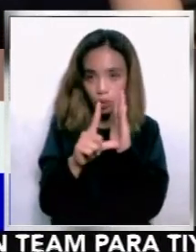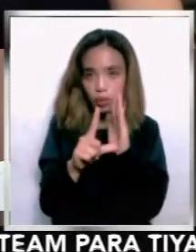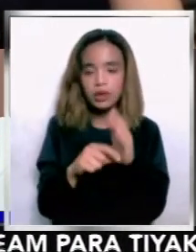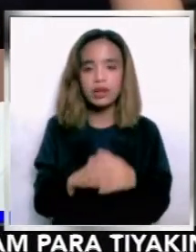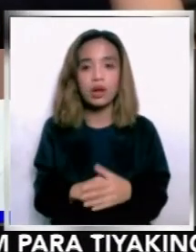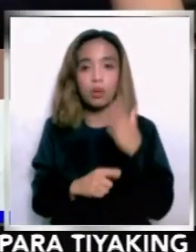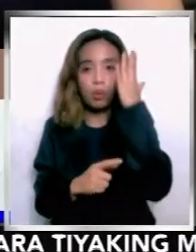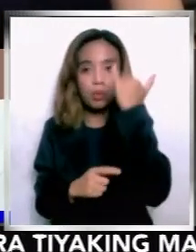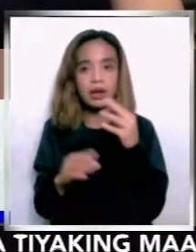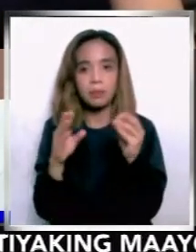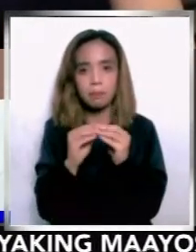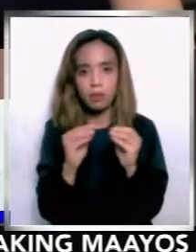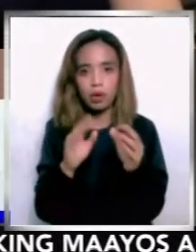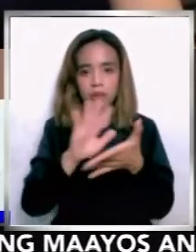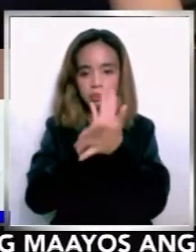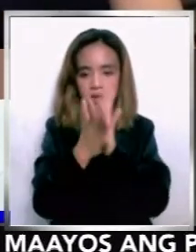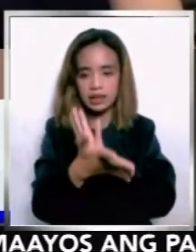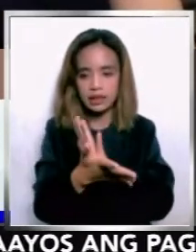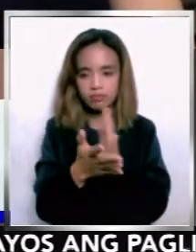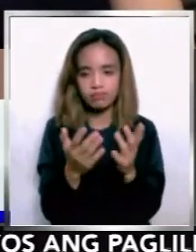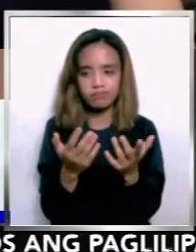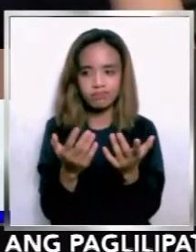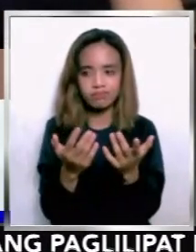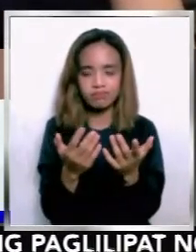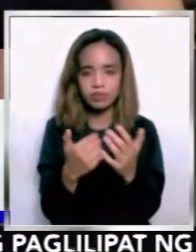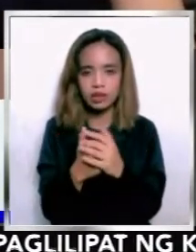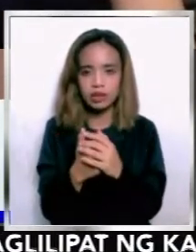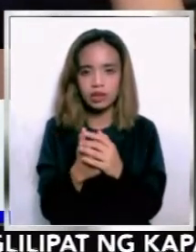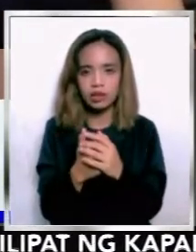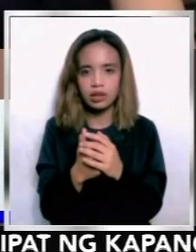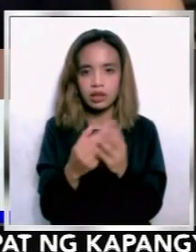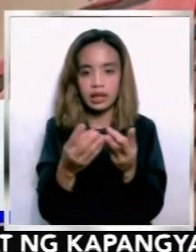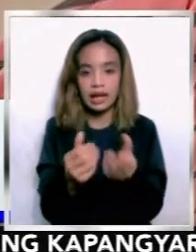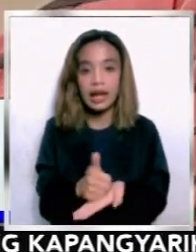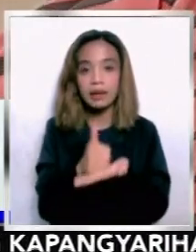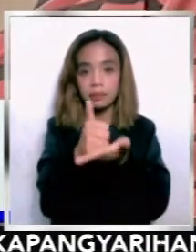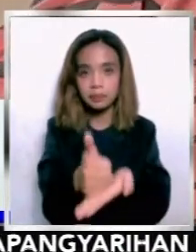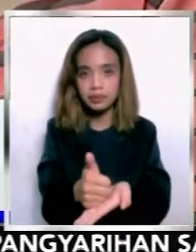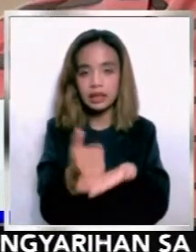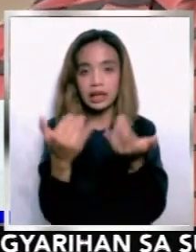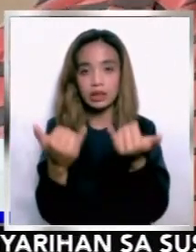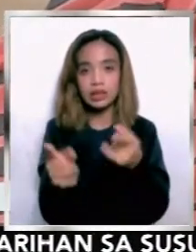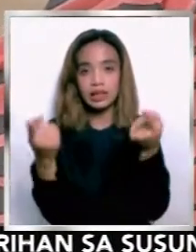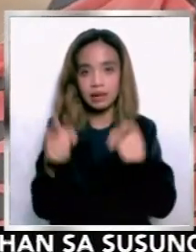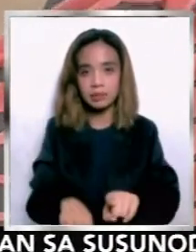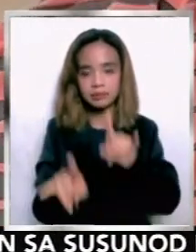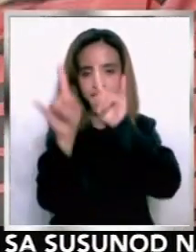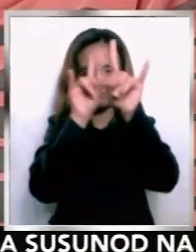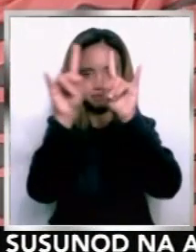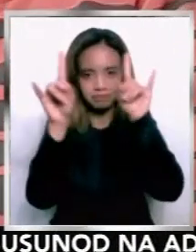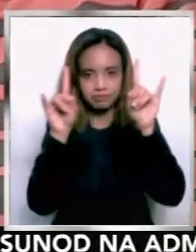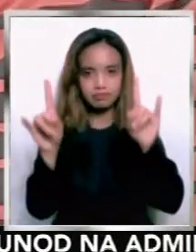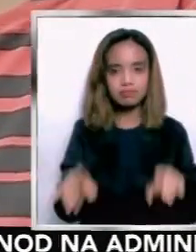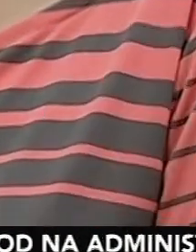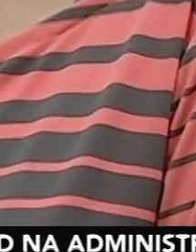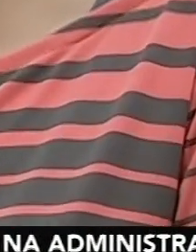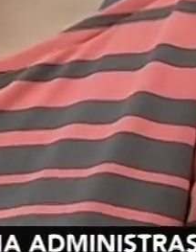maging responsive siya dun sa mga nangyayari ngayon during the campaign period. Mariz Umali, Nakatutok, 24 Oras.